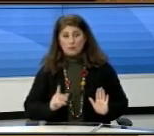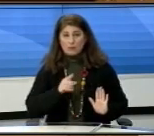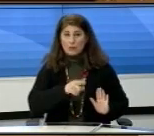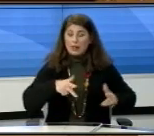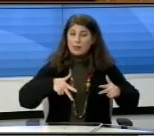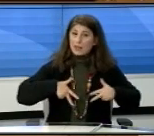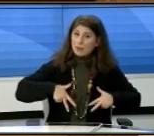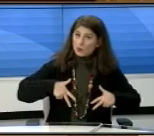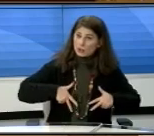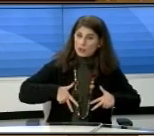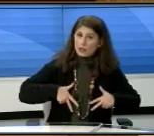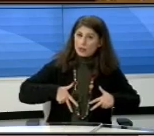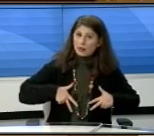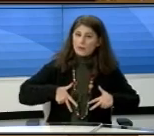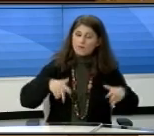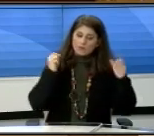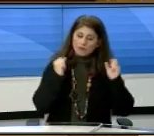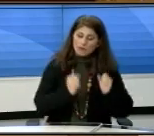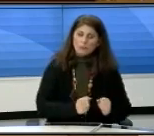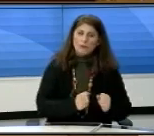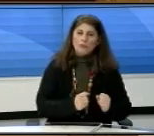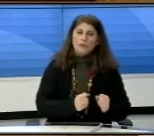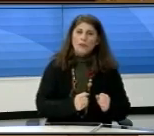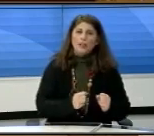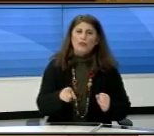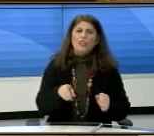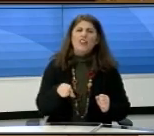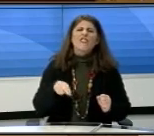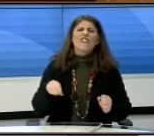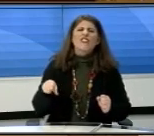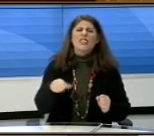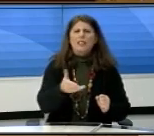Υπουργεία και το Μαξίμου κατοικοεδρεύουν οι ορτινάτζες τους.